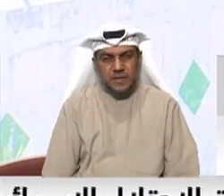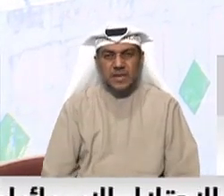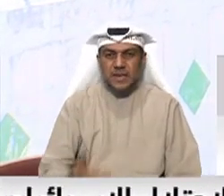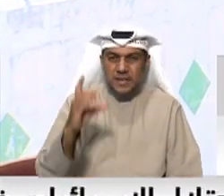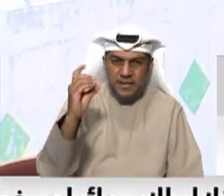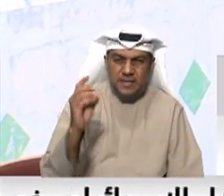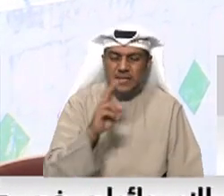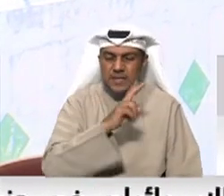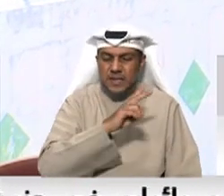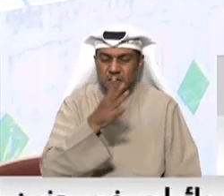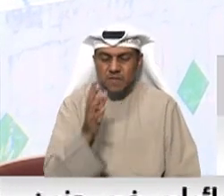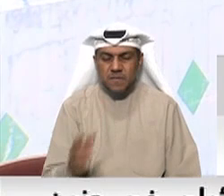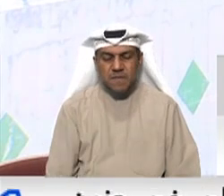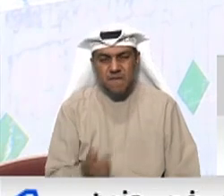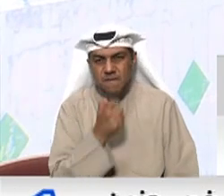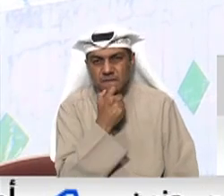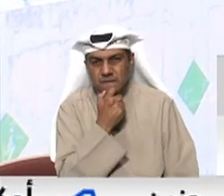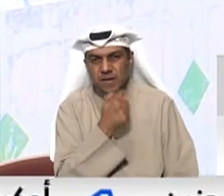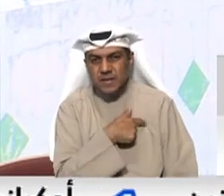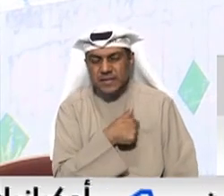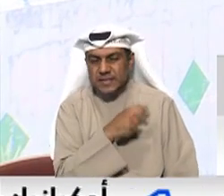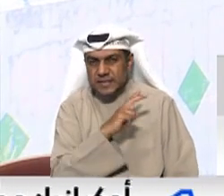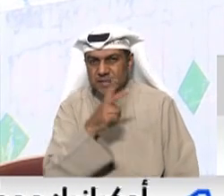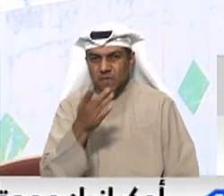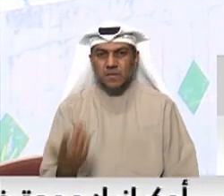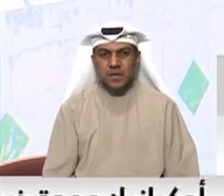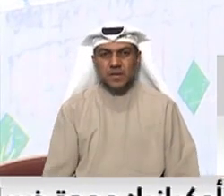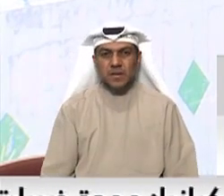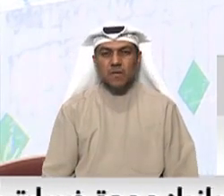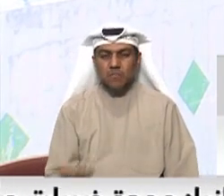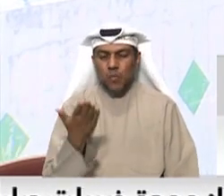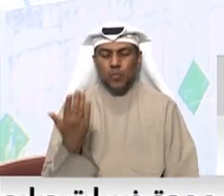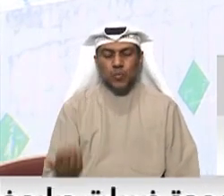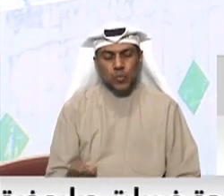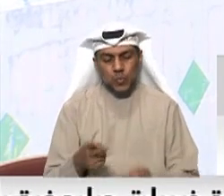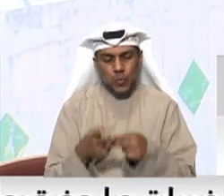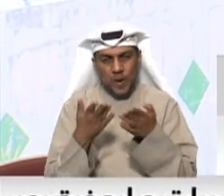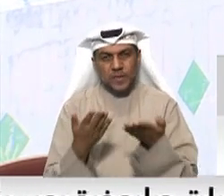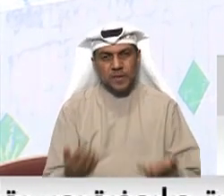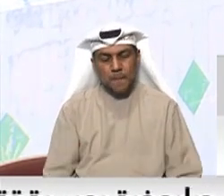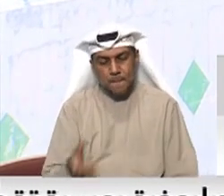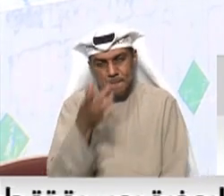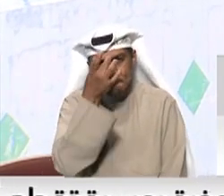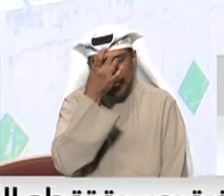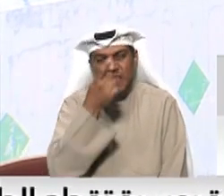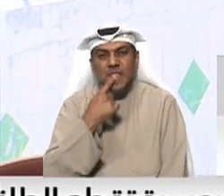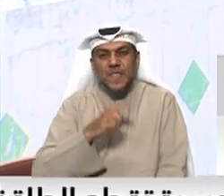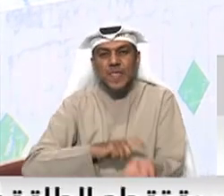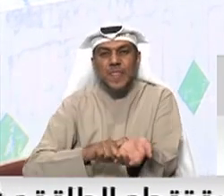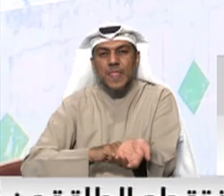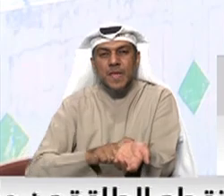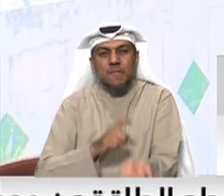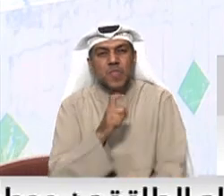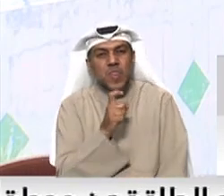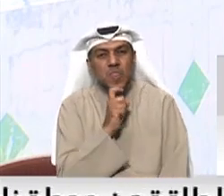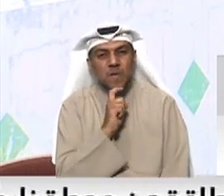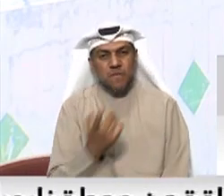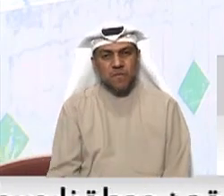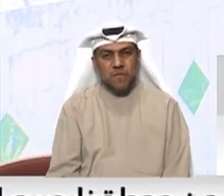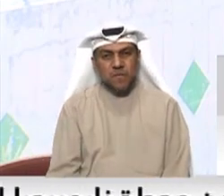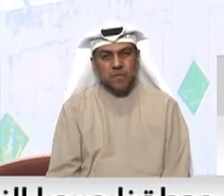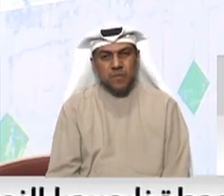مختلفه من الانمي المنغليه موجوده ومعظم المضاعفات منتشره في